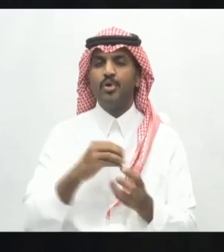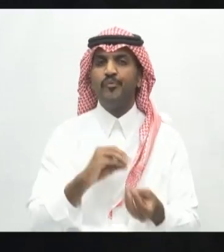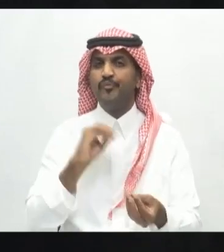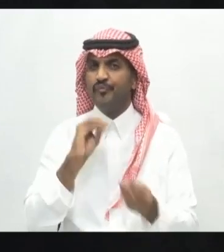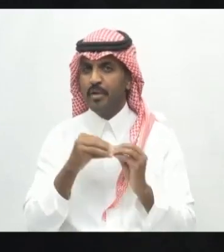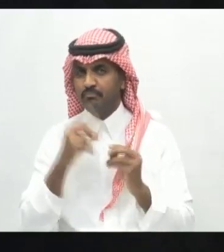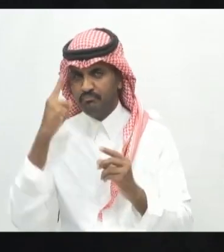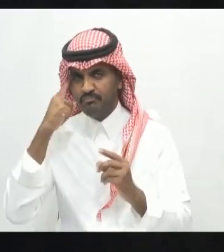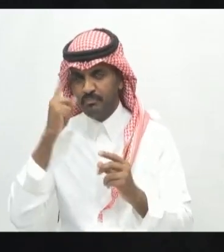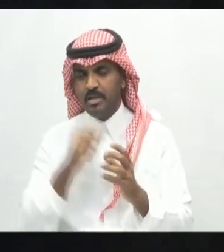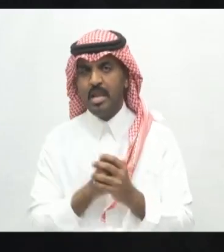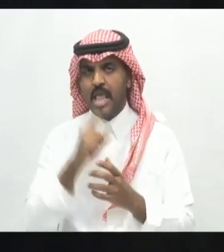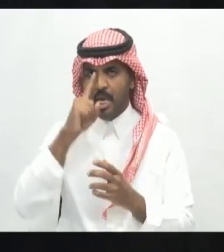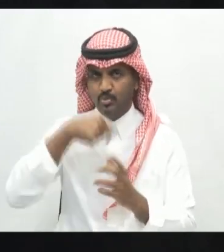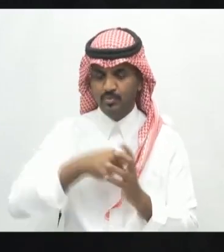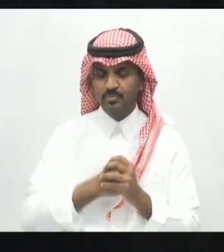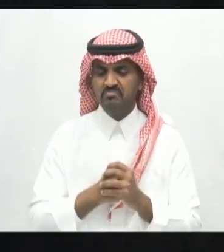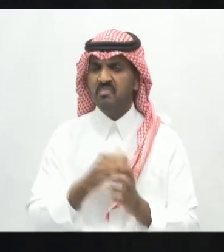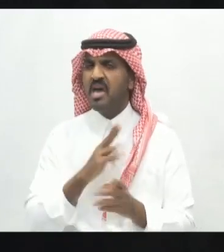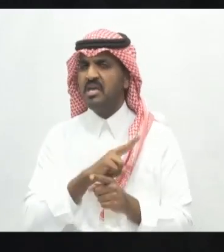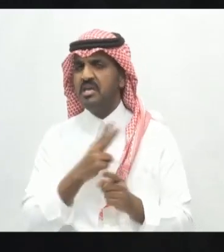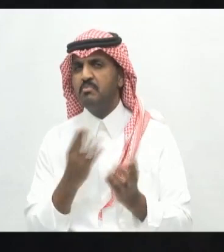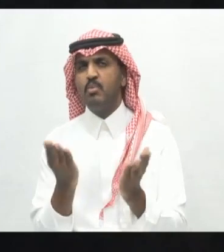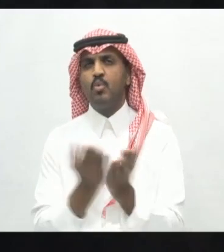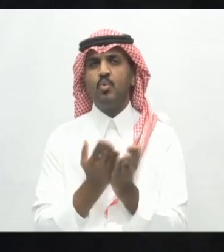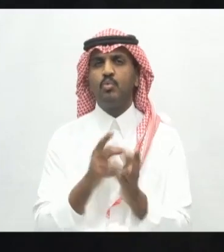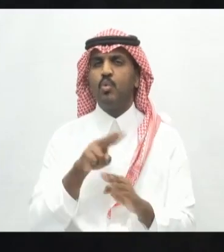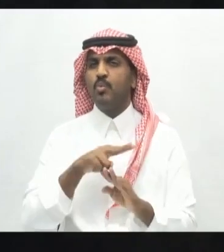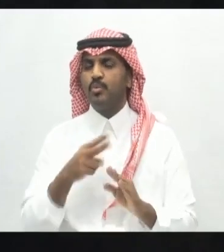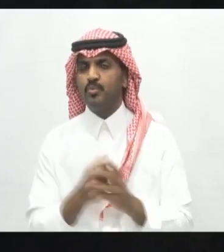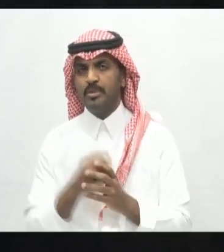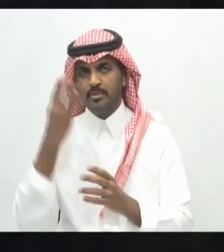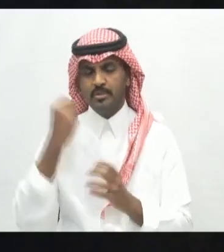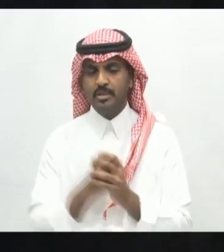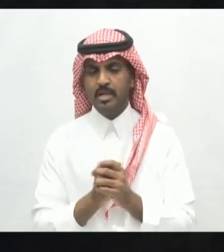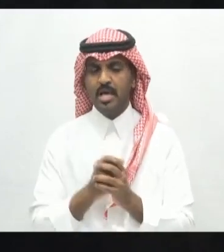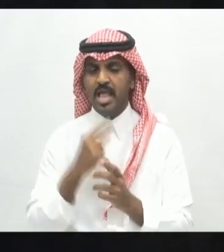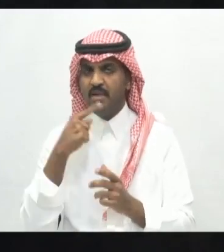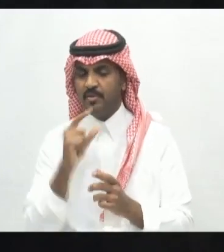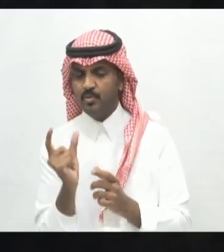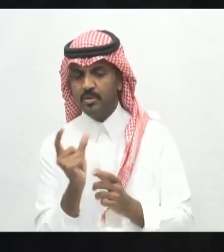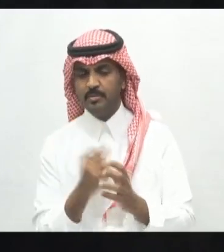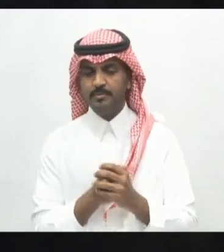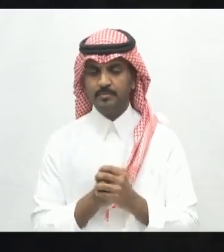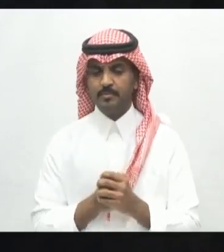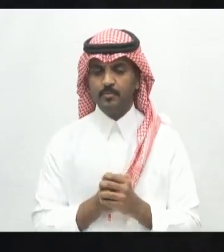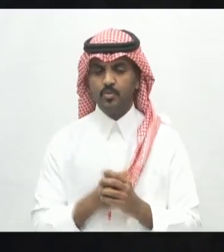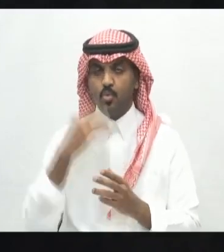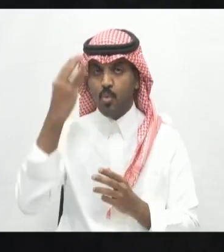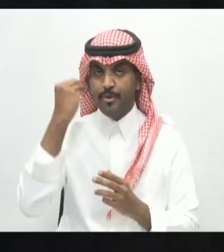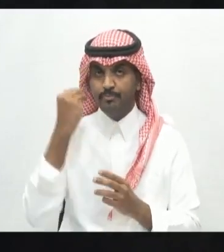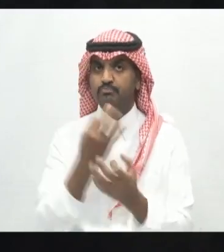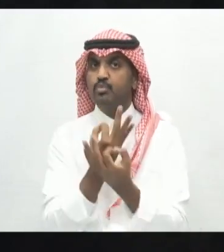الفنون لابد للطالب والطالبه ان يعي الالفاظ والمصطلحات يعيها وعيا